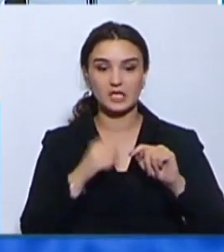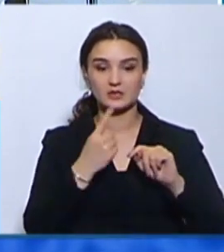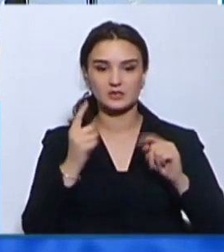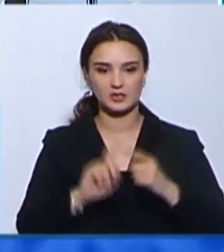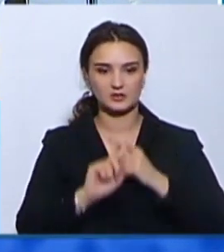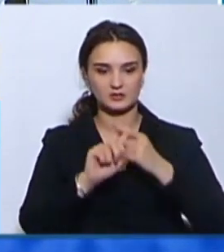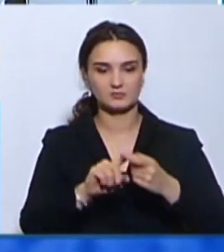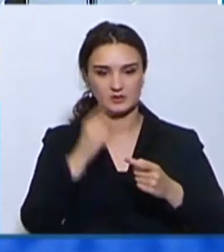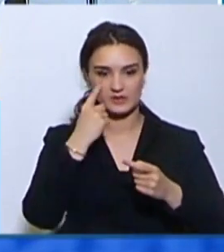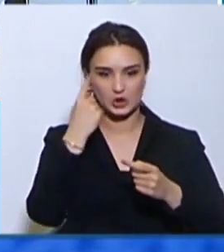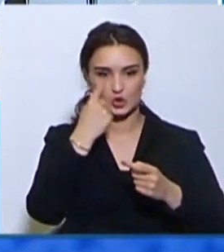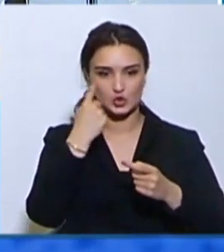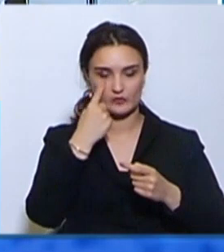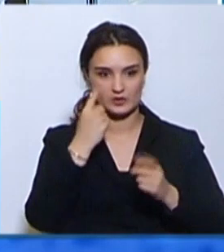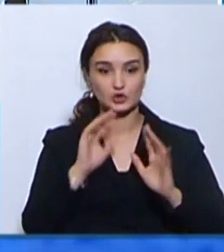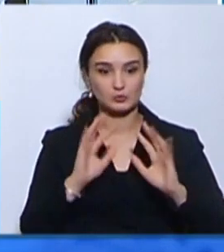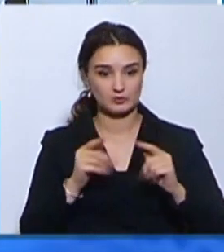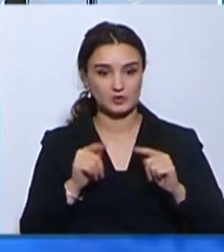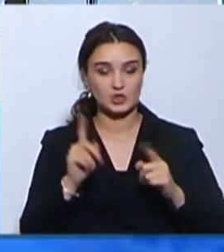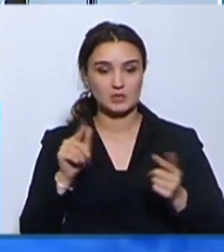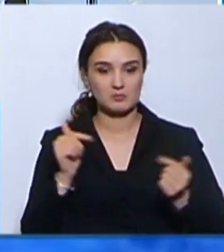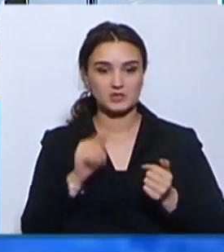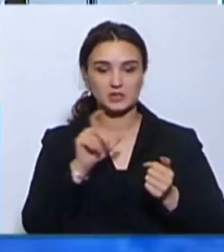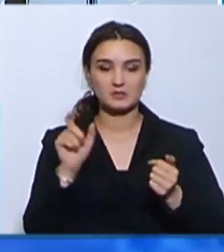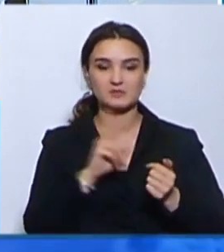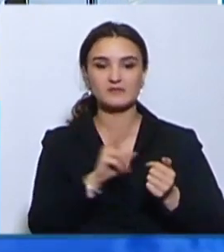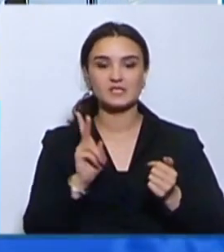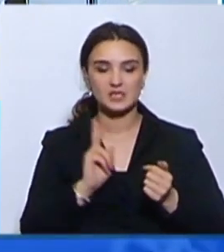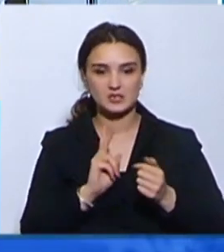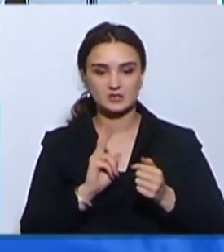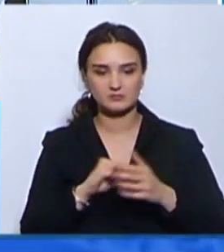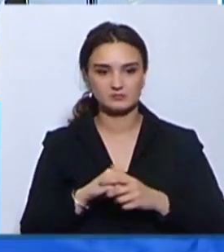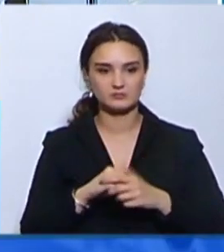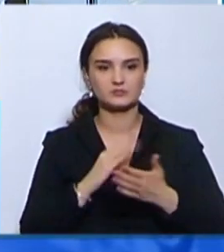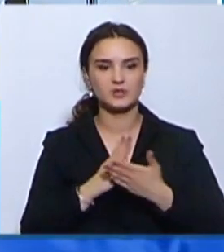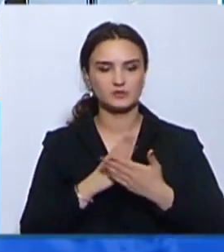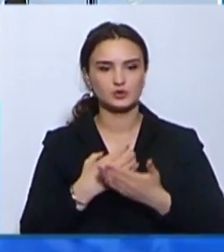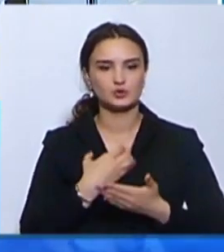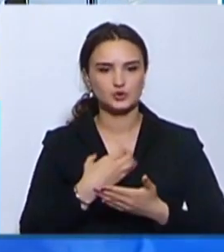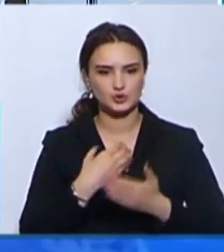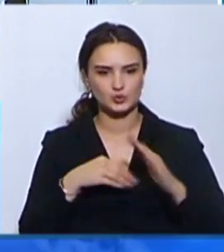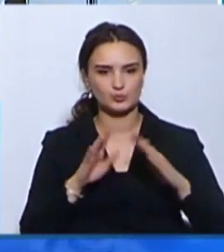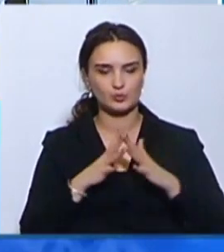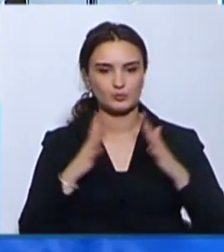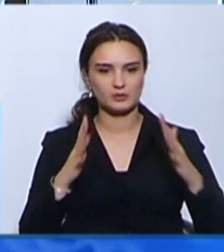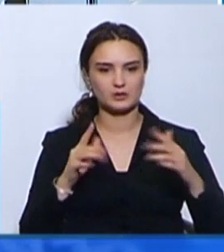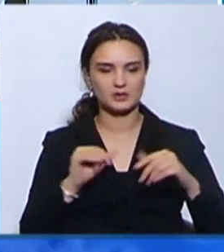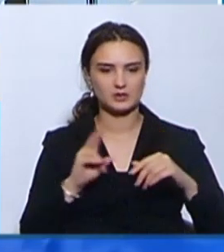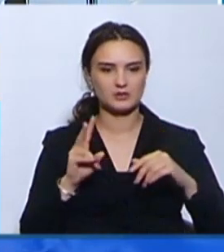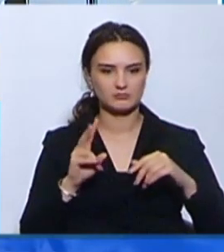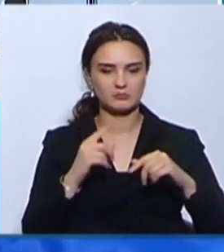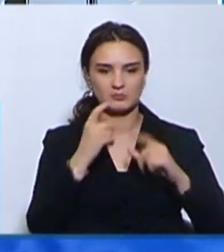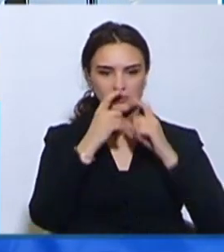გადაცემის გზა თვალის ლორწოვანი გარსი. შესაბამისად ადამიანებს, ვისაც აქვთ შიში უფრო მეტად გამოხატული და